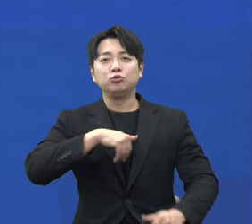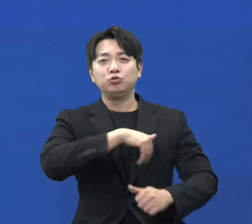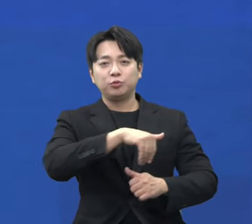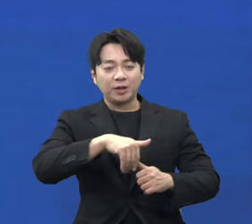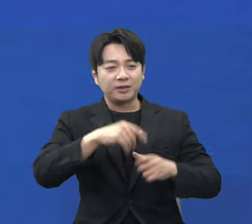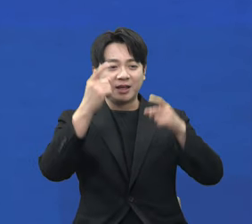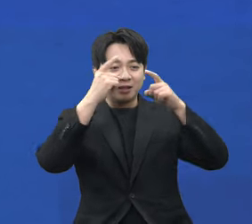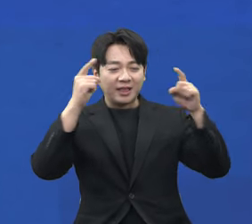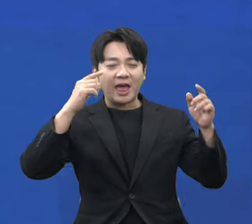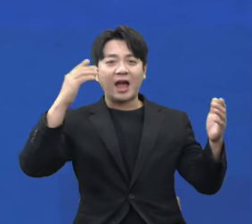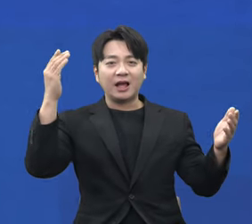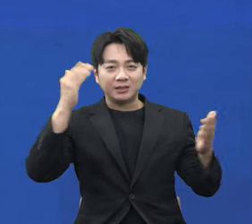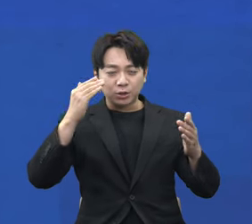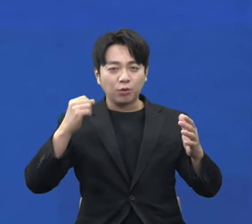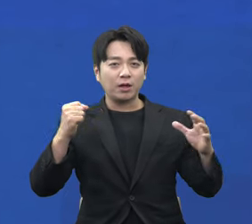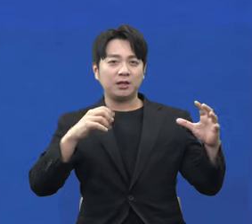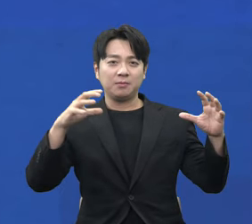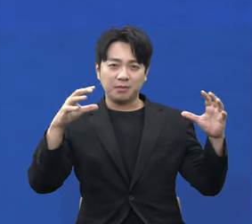합니다.